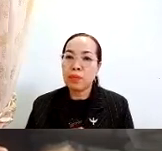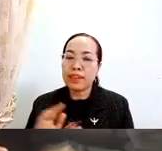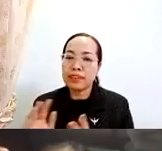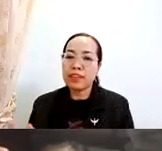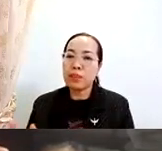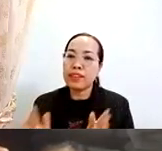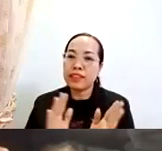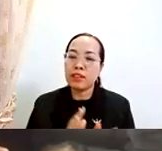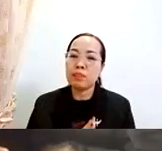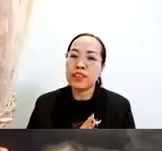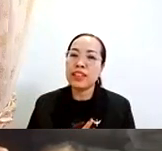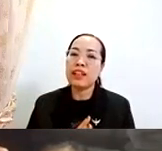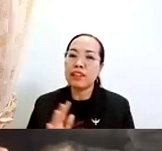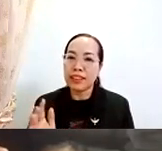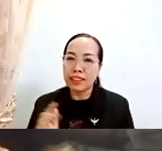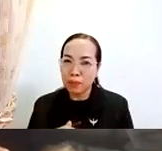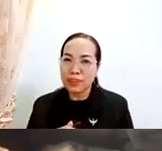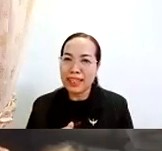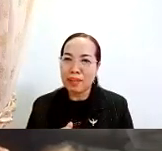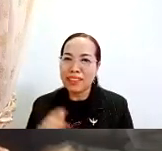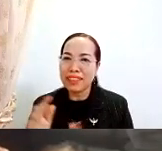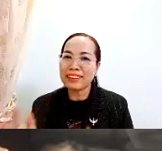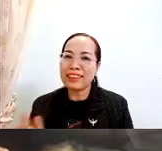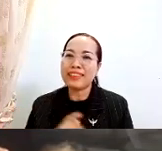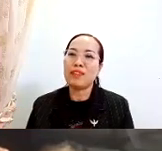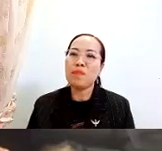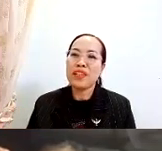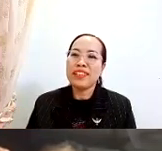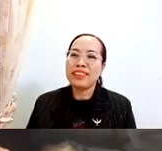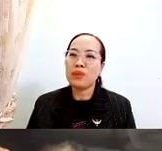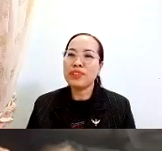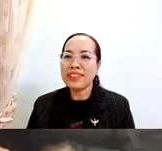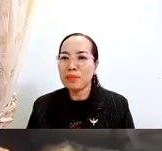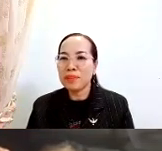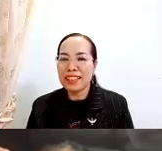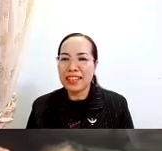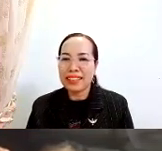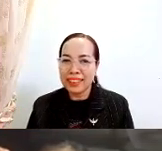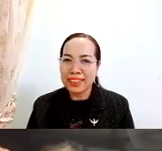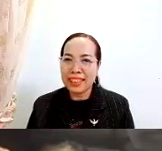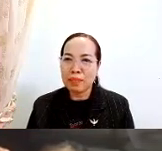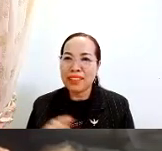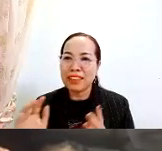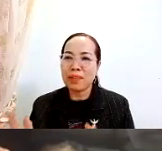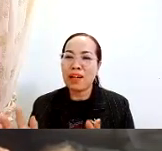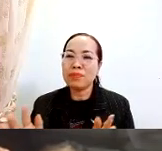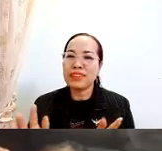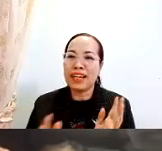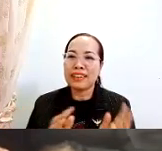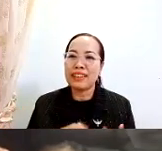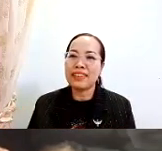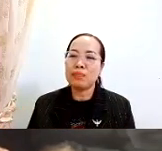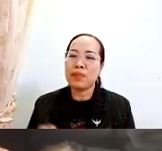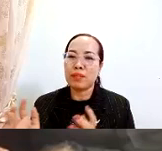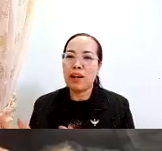pra pro bài tết thua nên nhom chia ao đằng khuôn chà mình đằng thanh nên nhom chư lúc chữ ngữ bị thay na tê chà ban chập rắm sờ